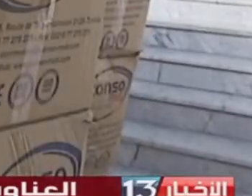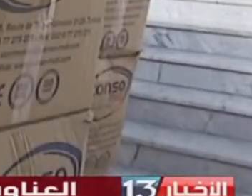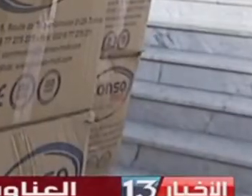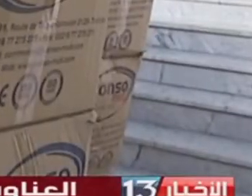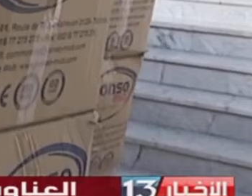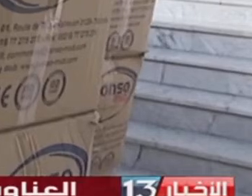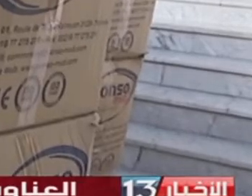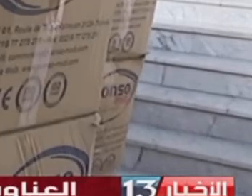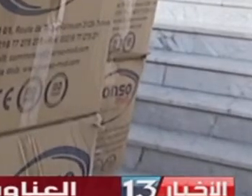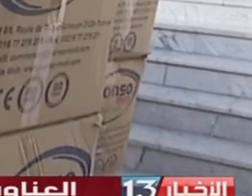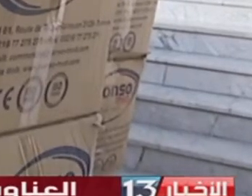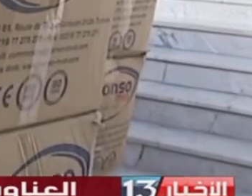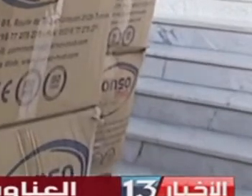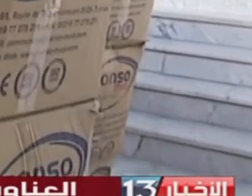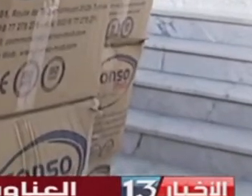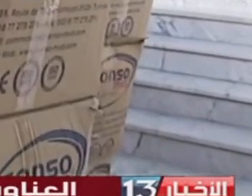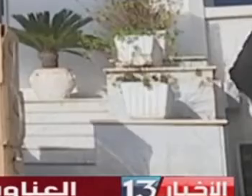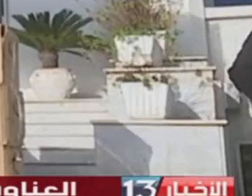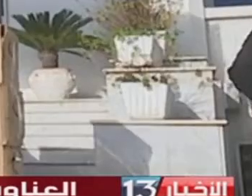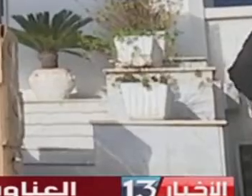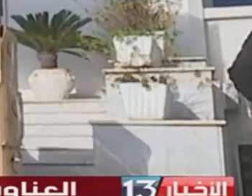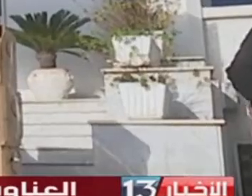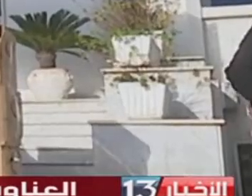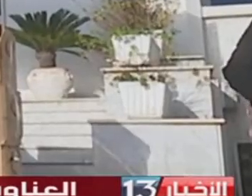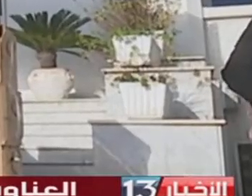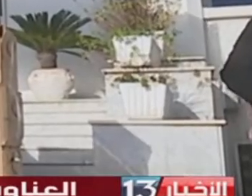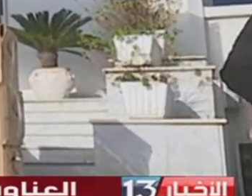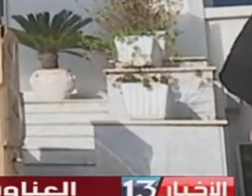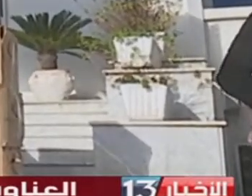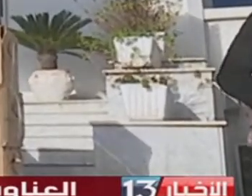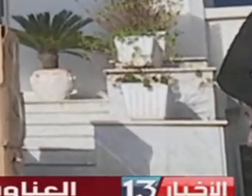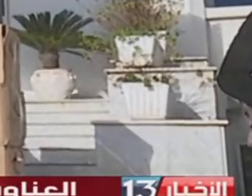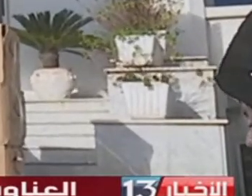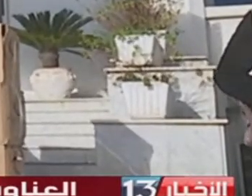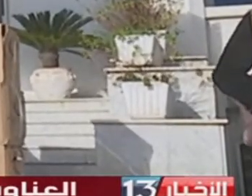الى دعم عدد من المستشفيات الجهويه والمحليه